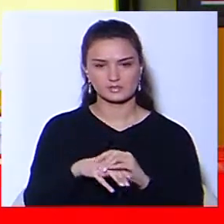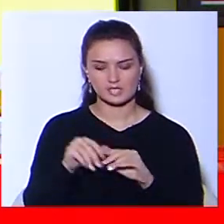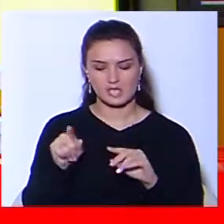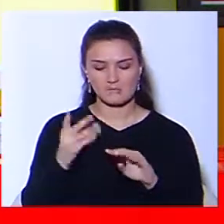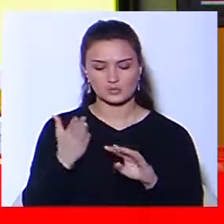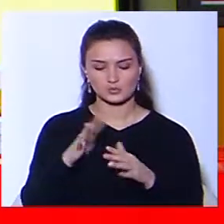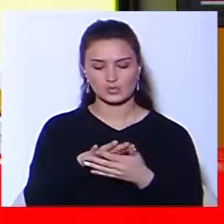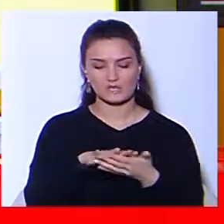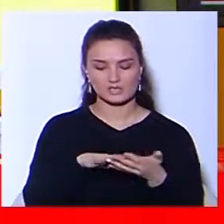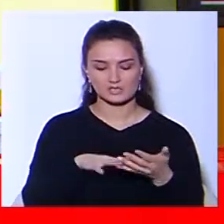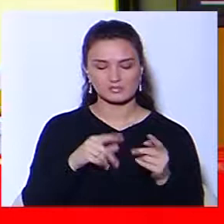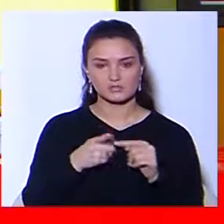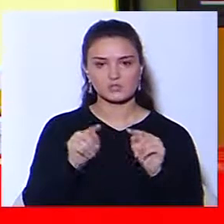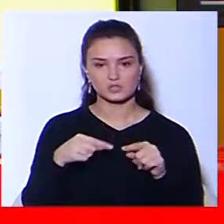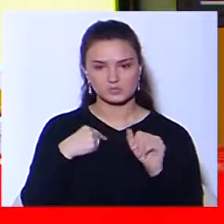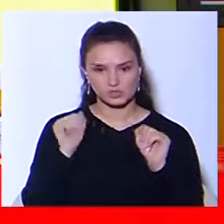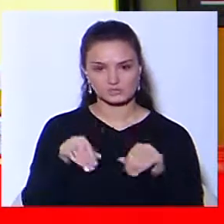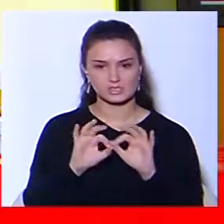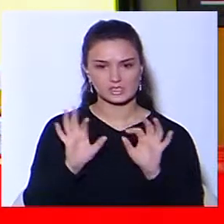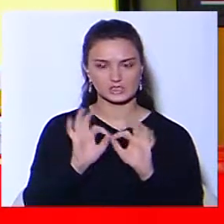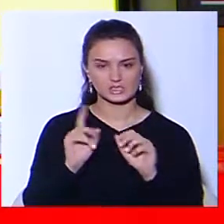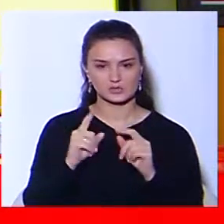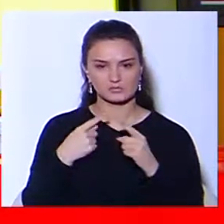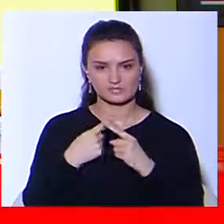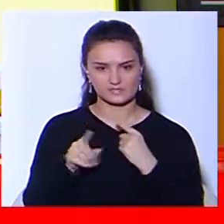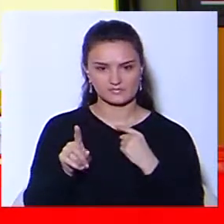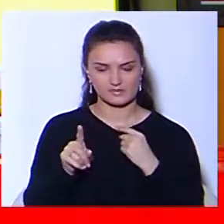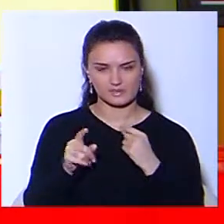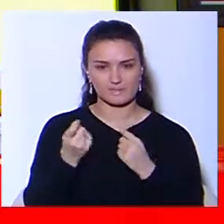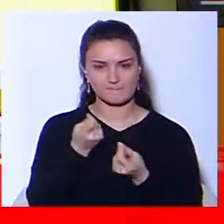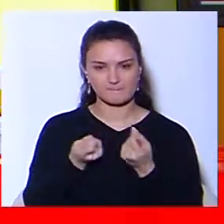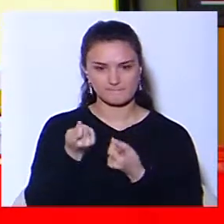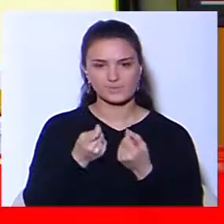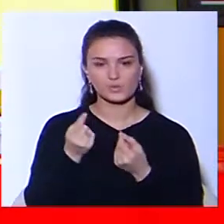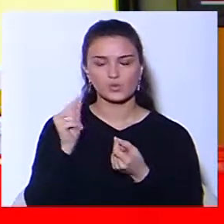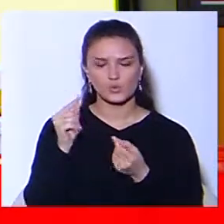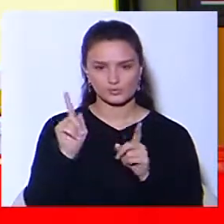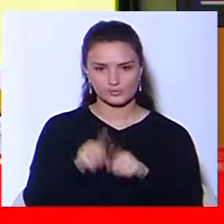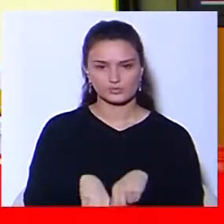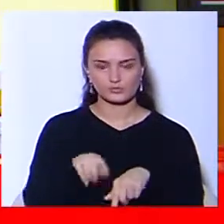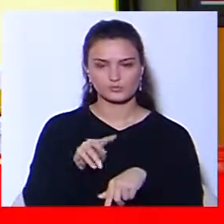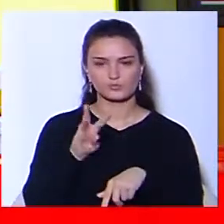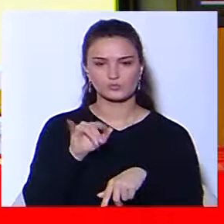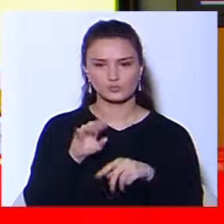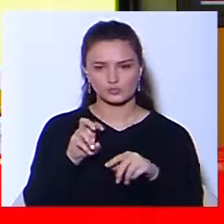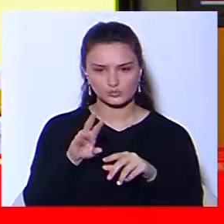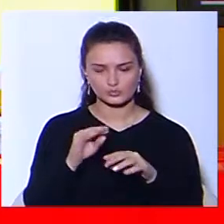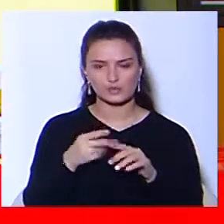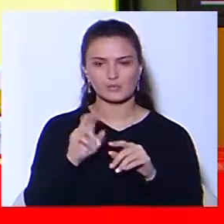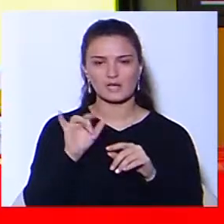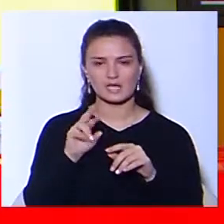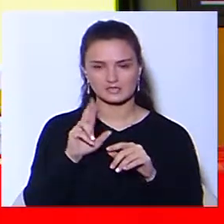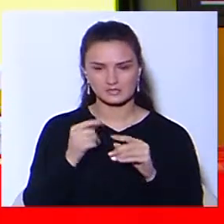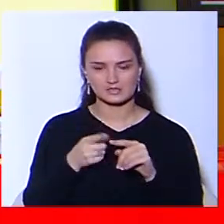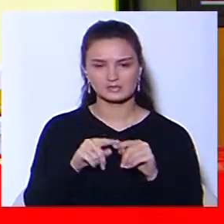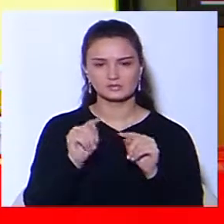analogias tu gavagrdzelebt, mašin me shemizlia gitkhat rom sva parkosnebits, mat choris lobio, mukhudo, barda sheideba